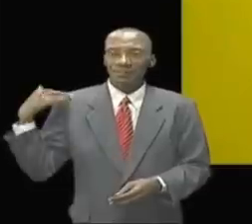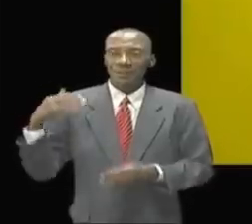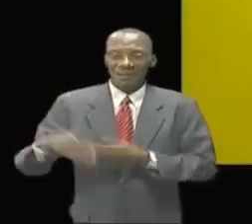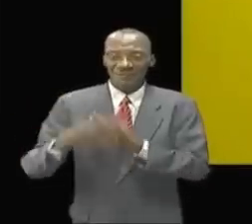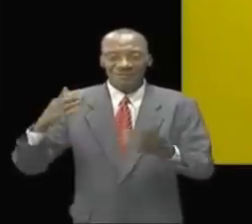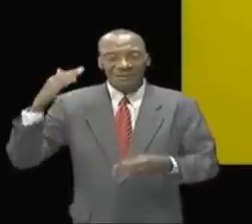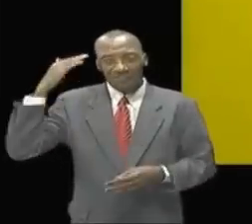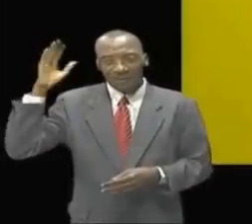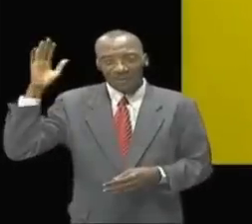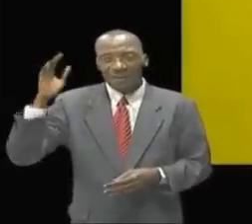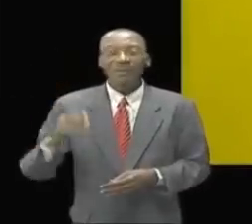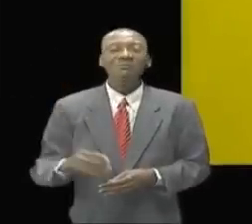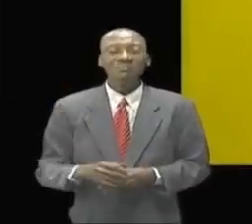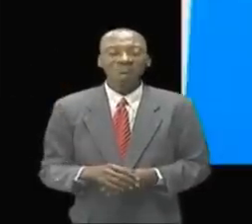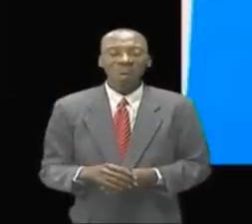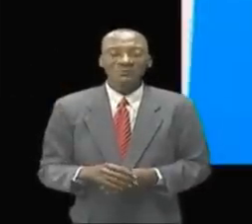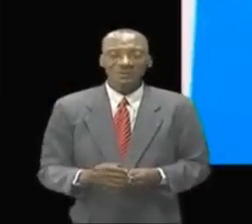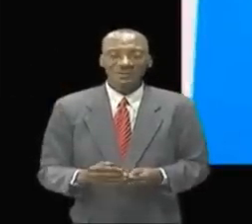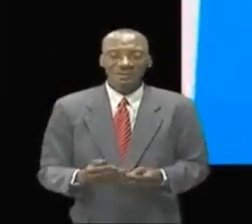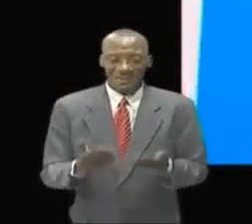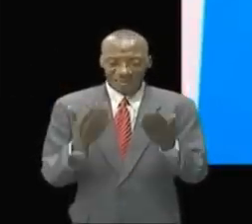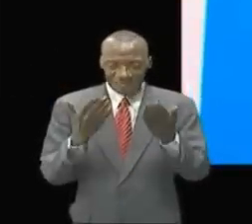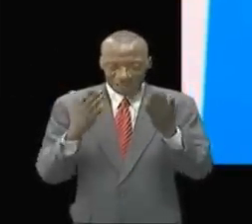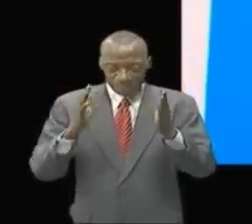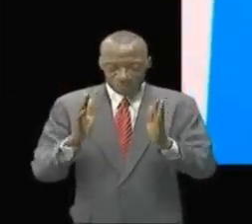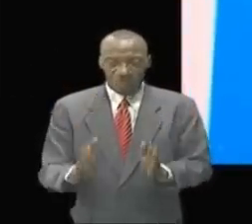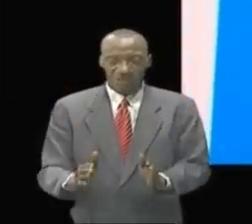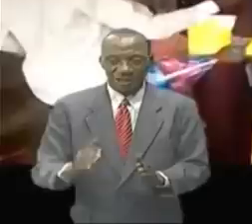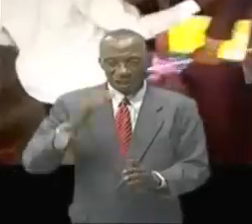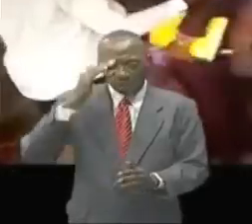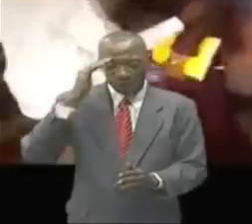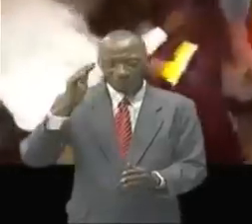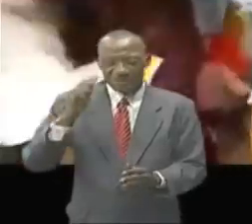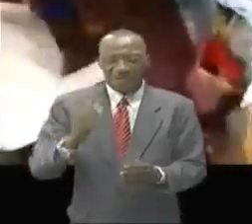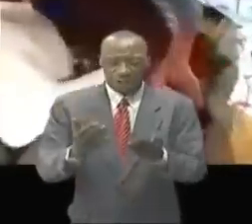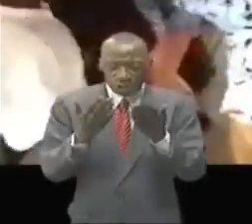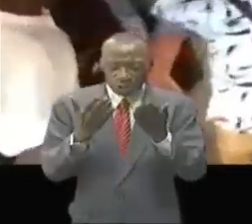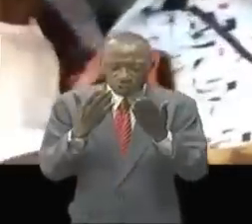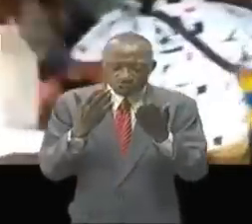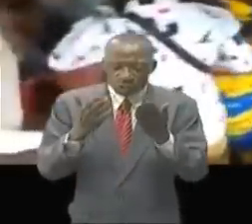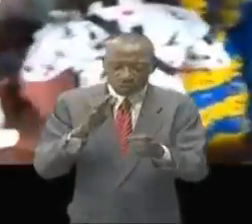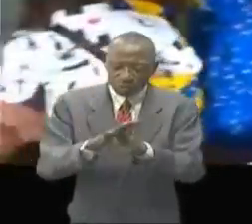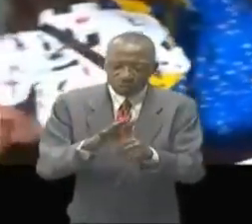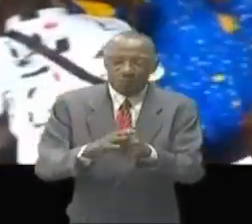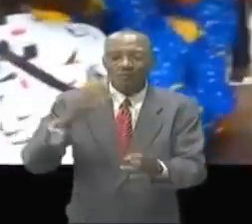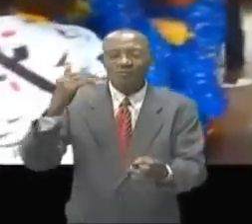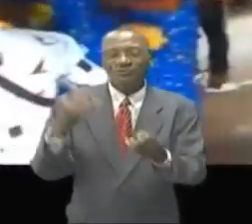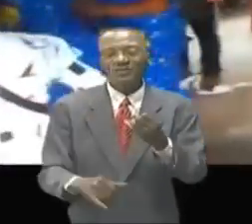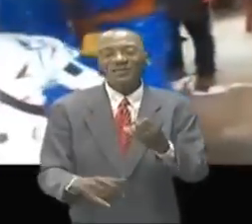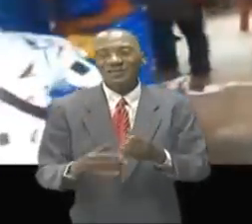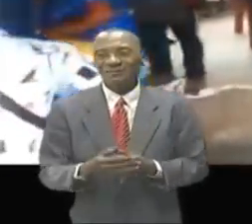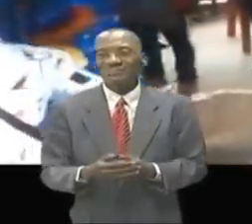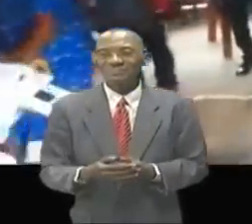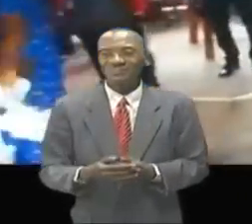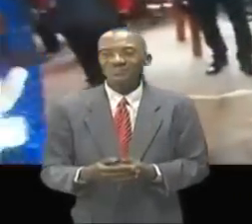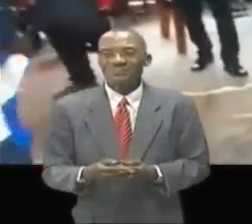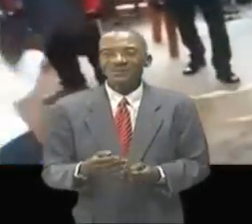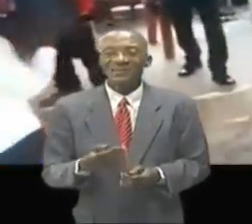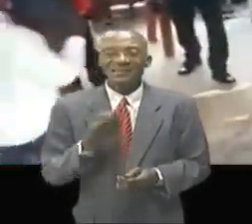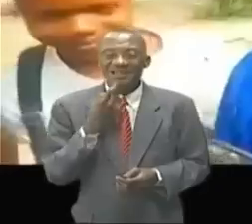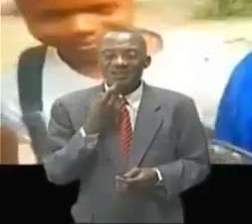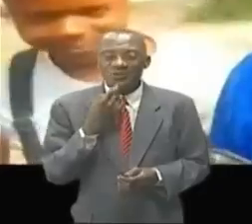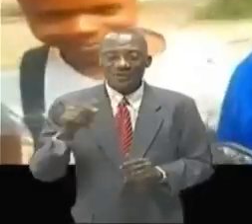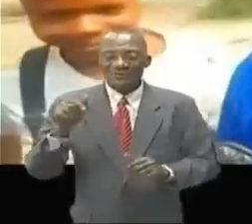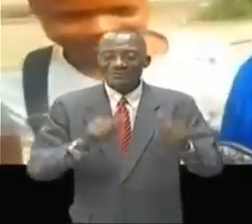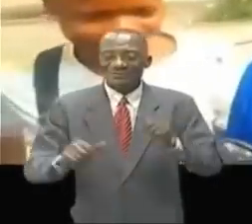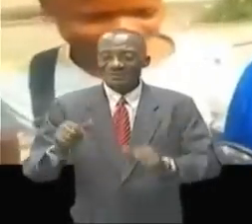avec succès les travaux de fin de cycle en anesthésie et réanimation. C'est une première dans l'histoire des sciences de santé à l'Équateur, dans